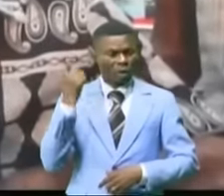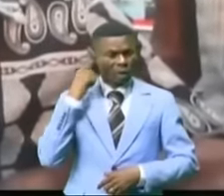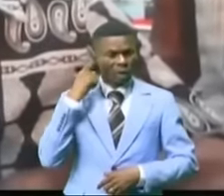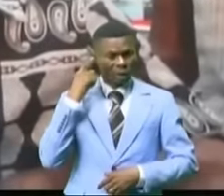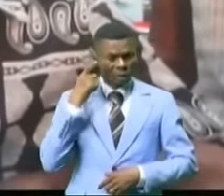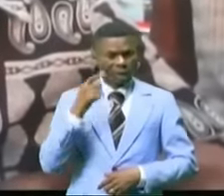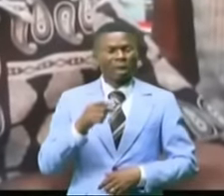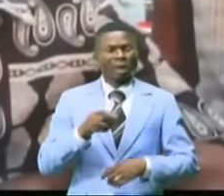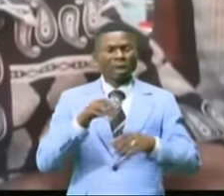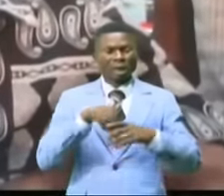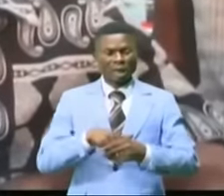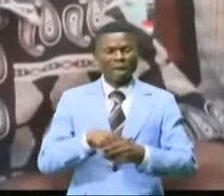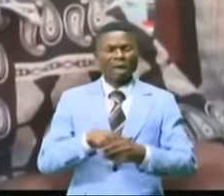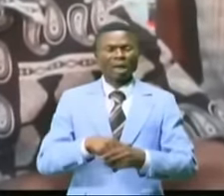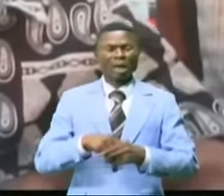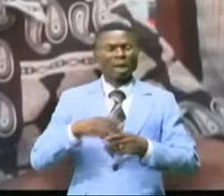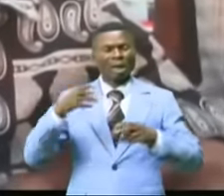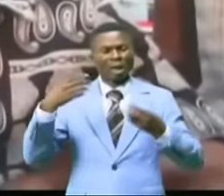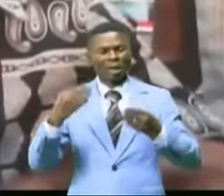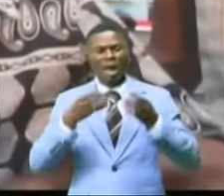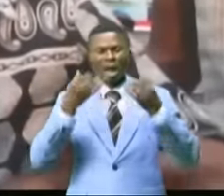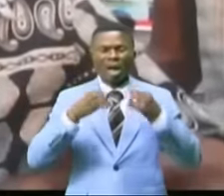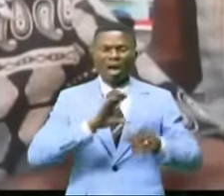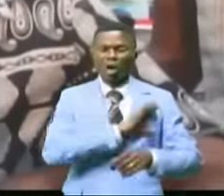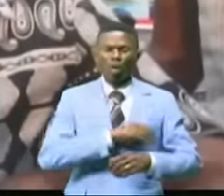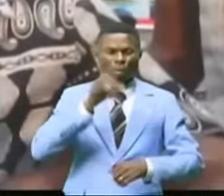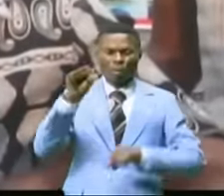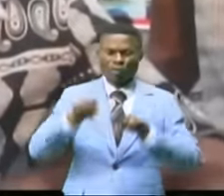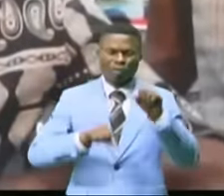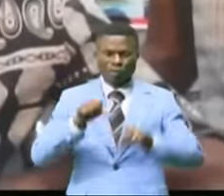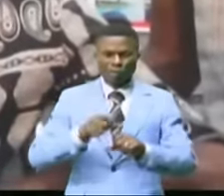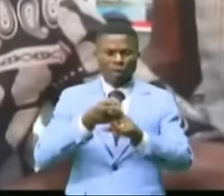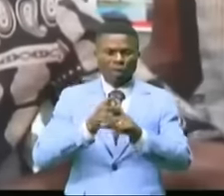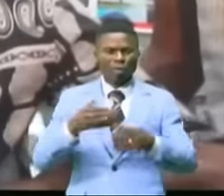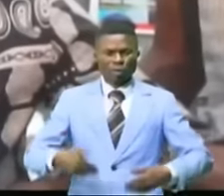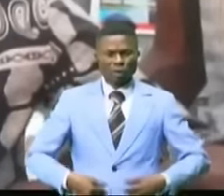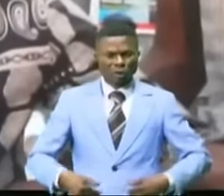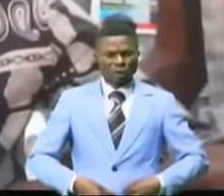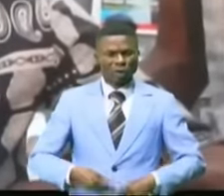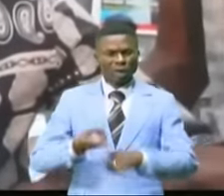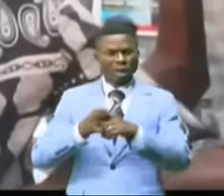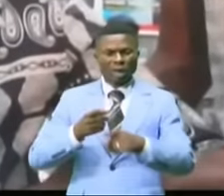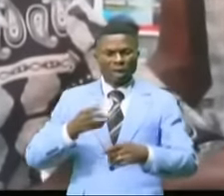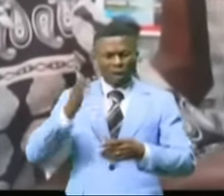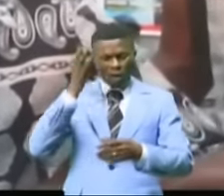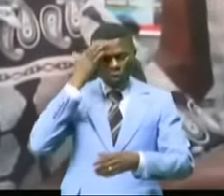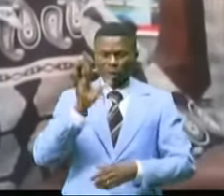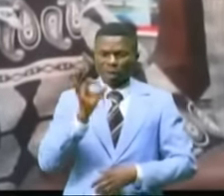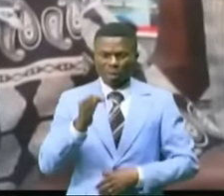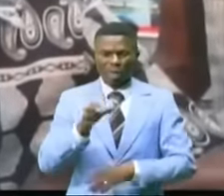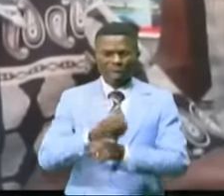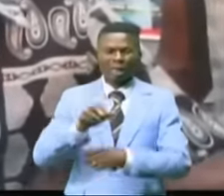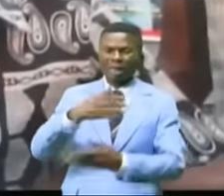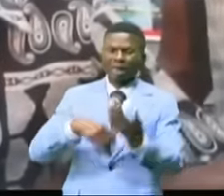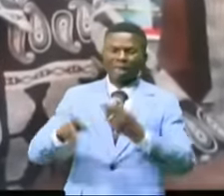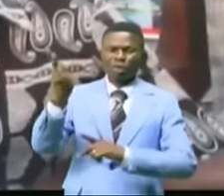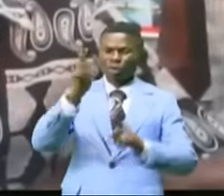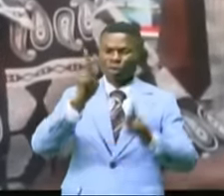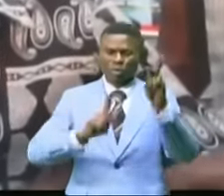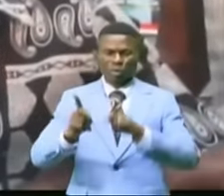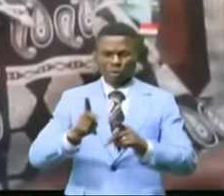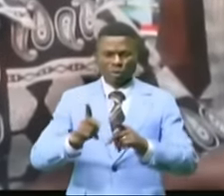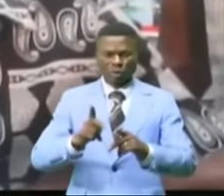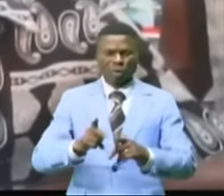voix des ondes des actes de barbarie orchestrés par des jeunes non autrement identifiés, perturbant de l'ordre public,